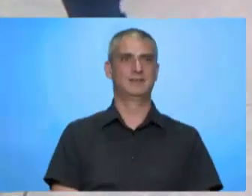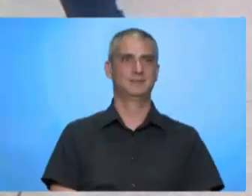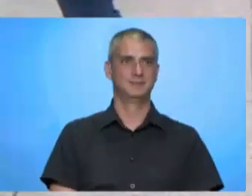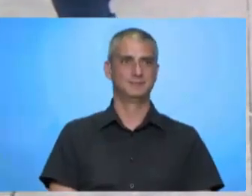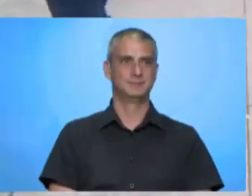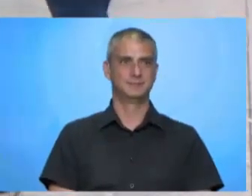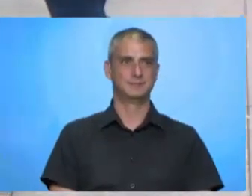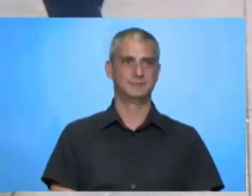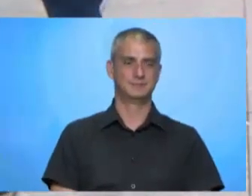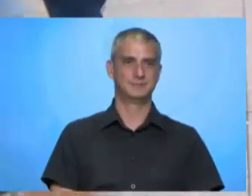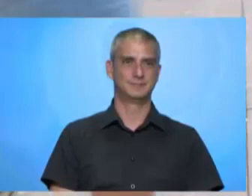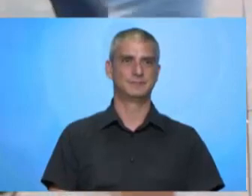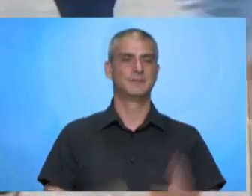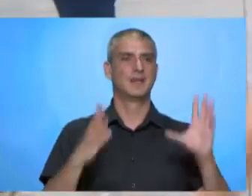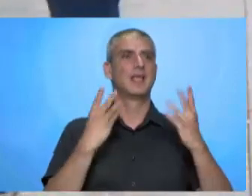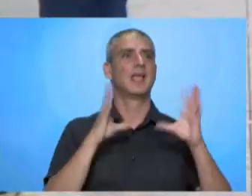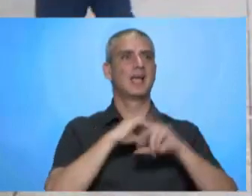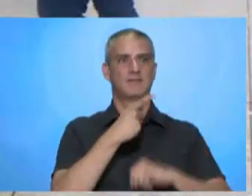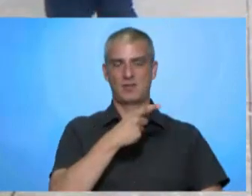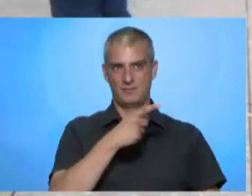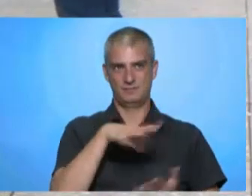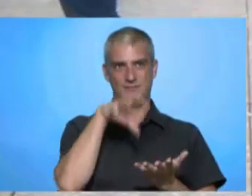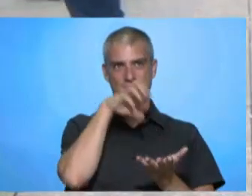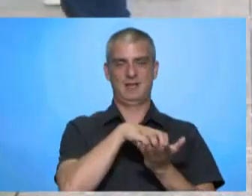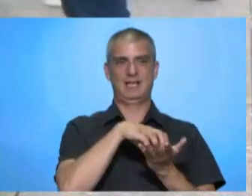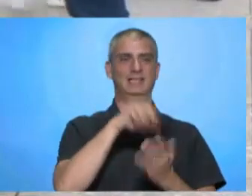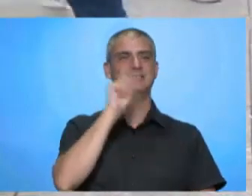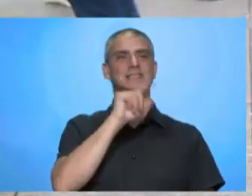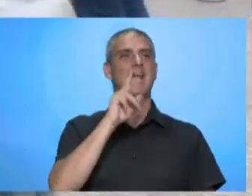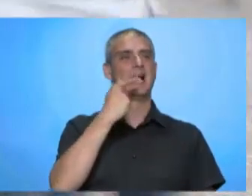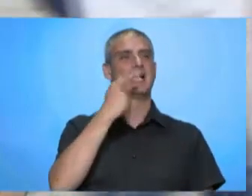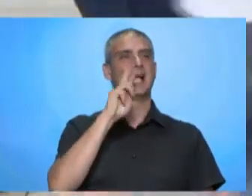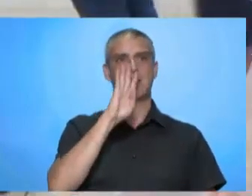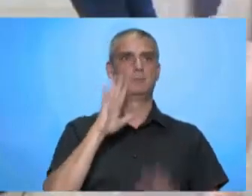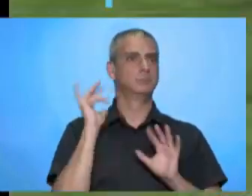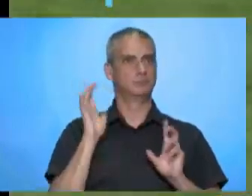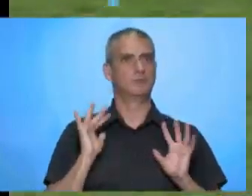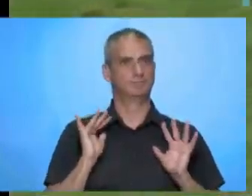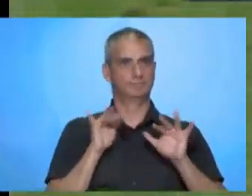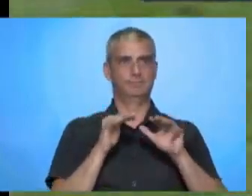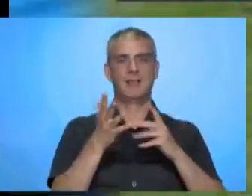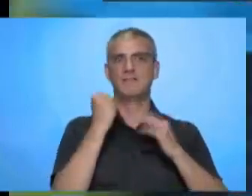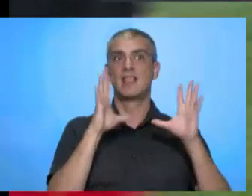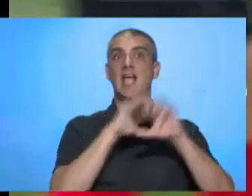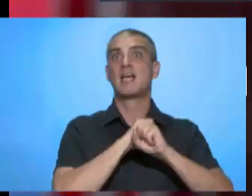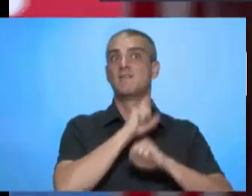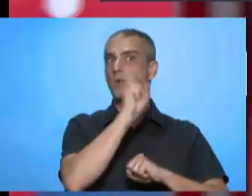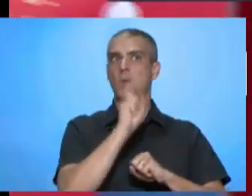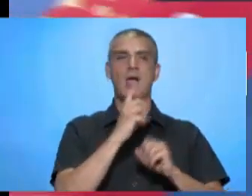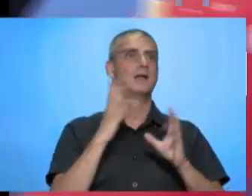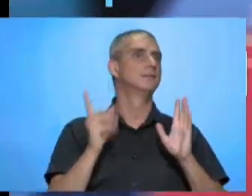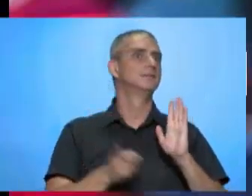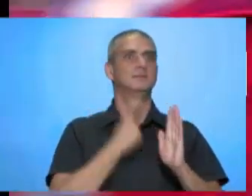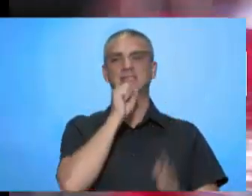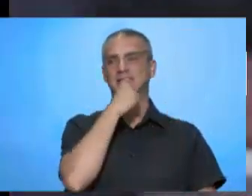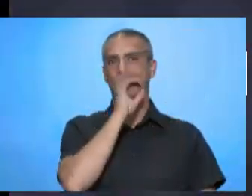כן, ערב טוב מכיכר בניילה צ'יט שבמרכז זאגרב, שהולכת ומתמלאת לה לקראת ערב שיכול להיות ערב היסטורי